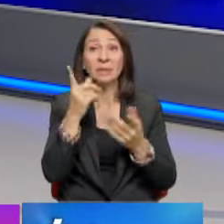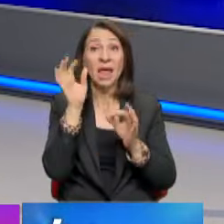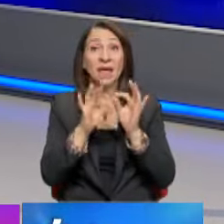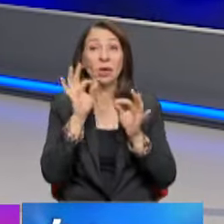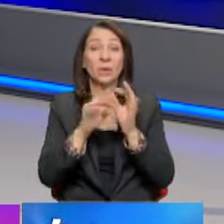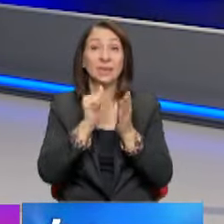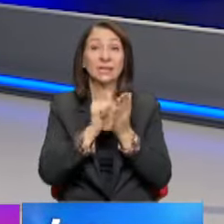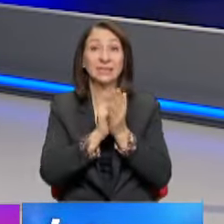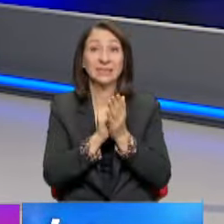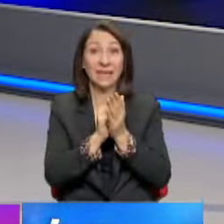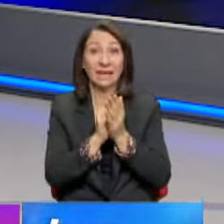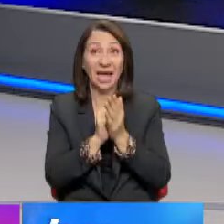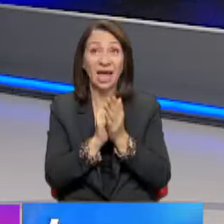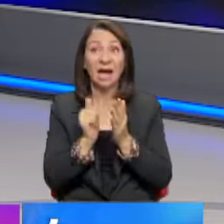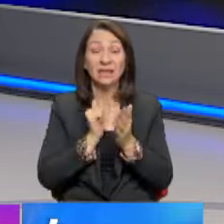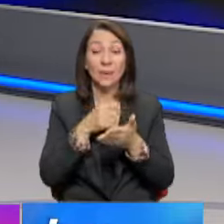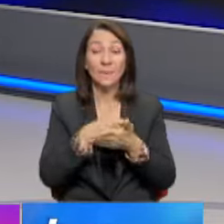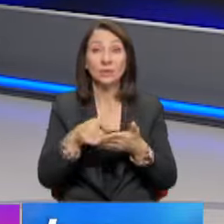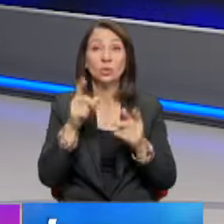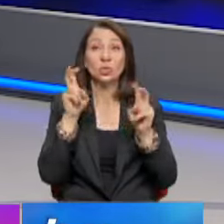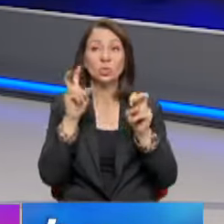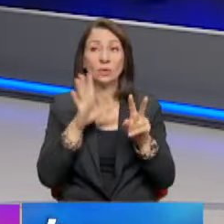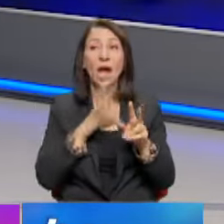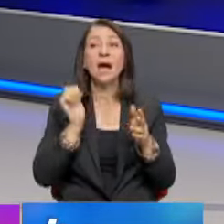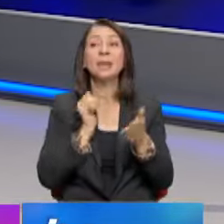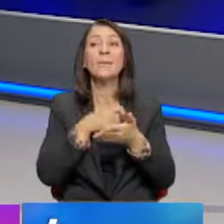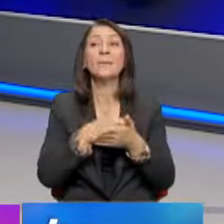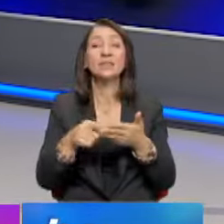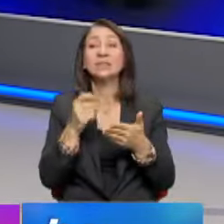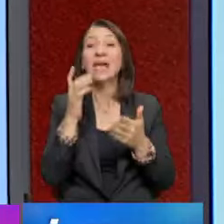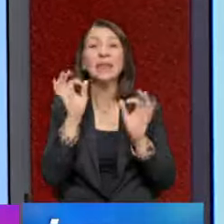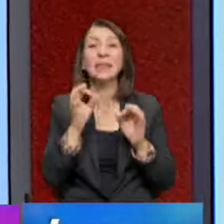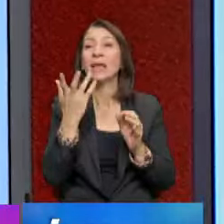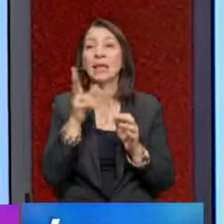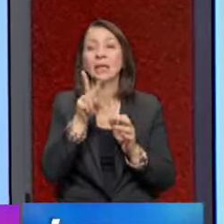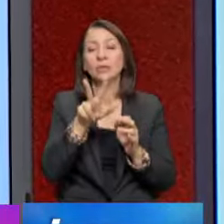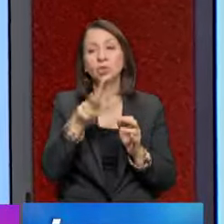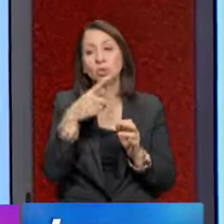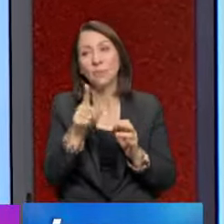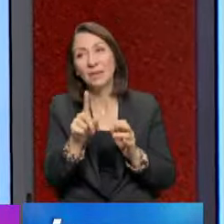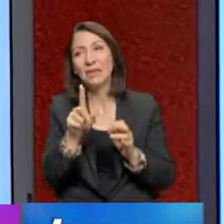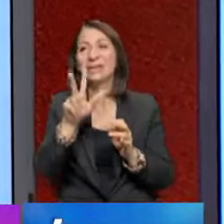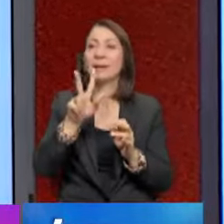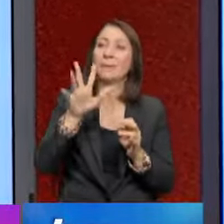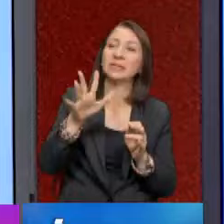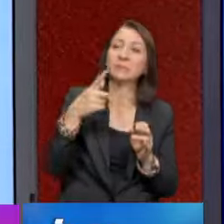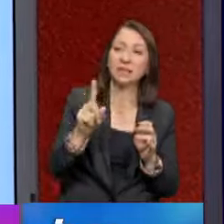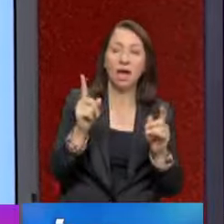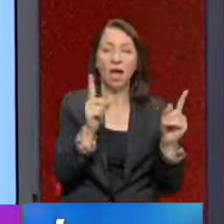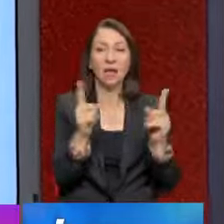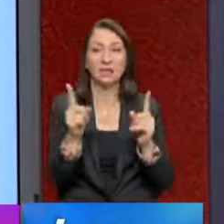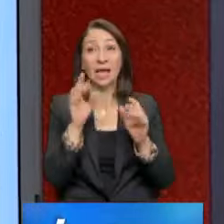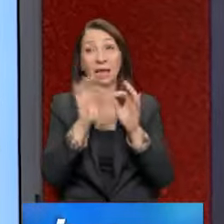ekonomi gazetesinin manşetinde de asgari ücret konusu var. Asgari ücrette öne çıkan rakam 23-25 bin lira diyor